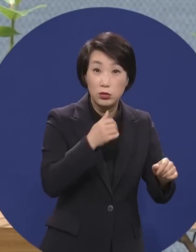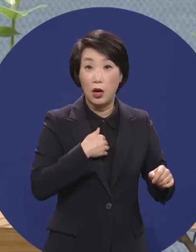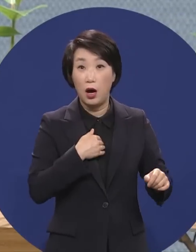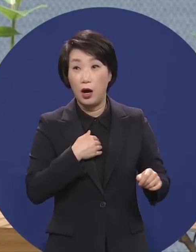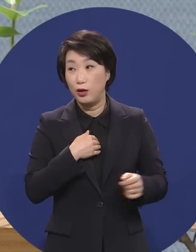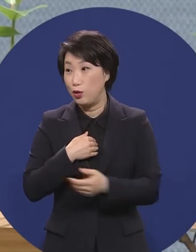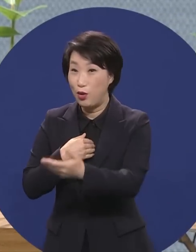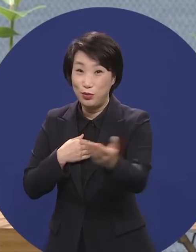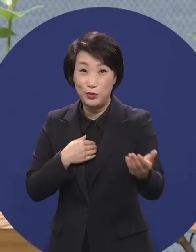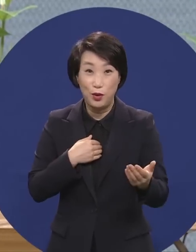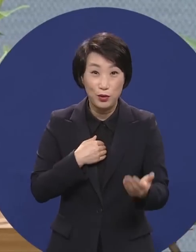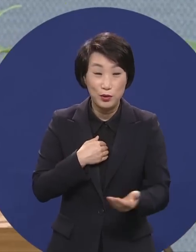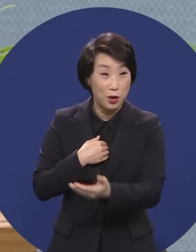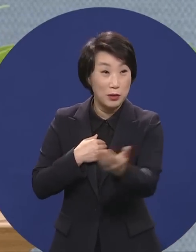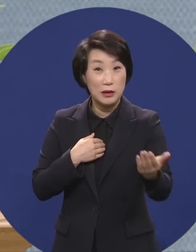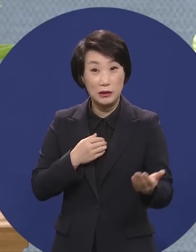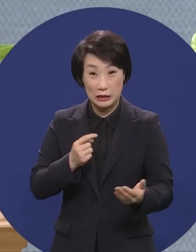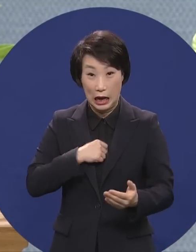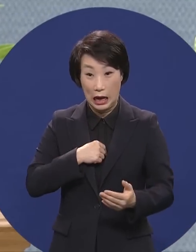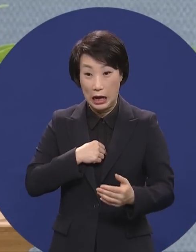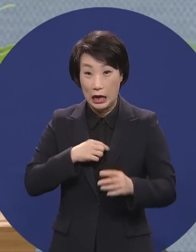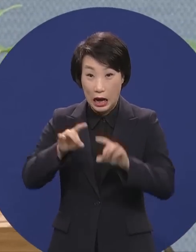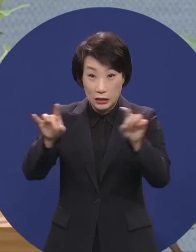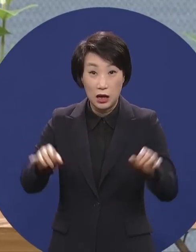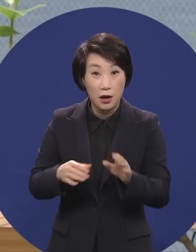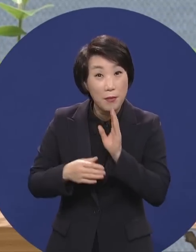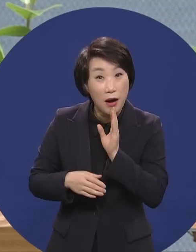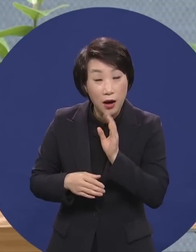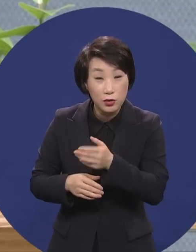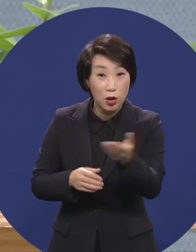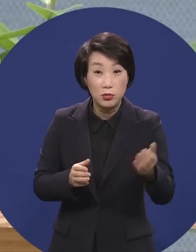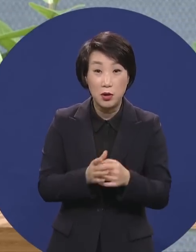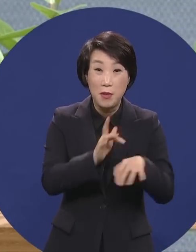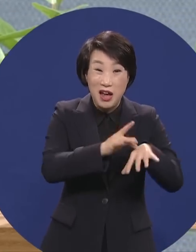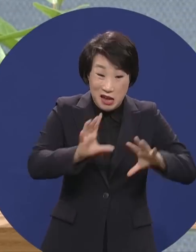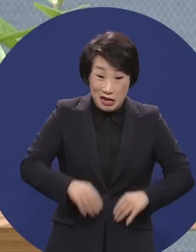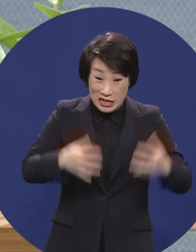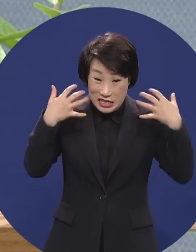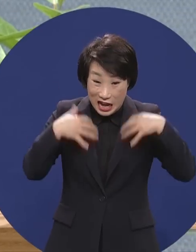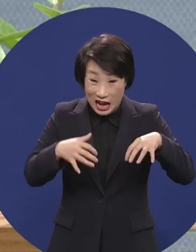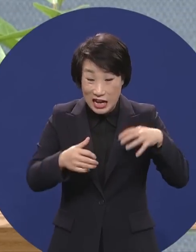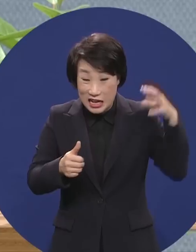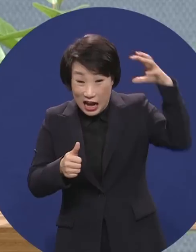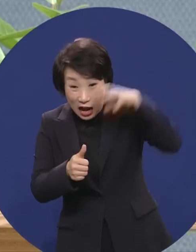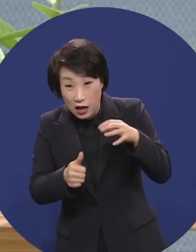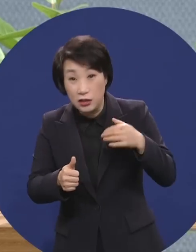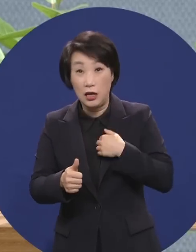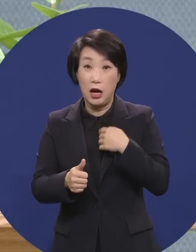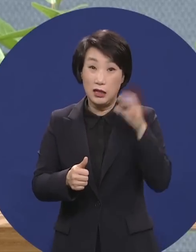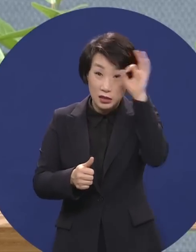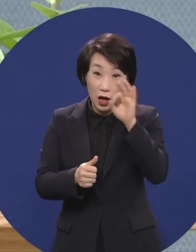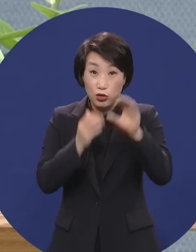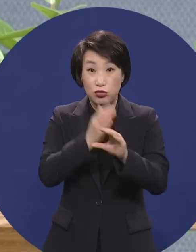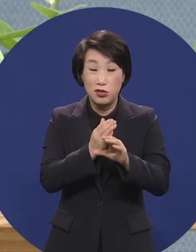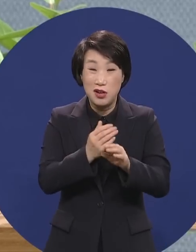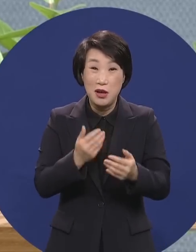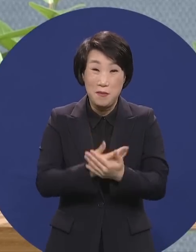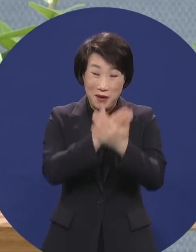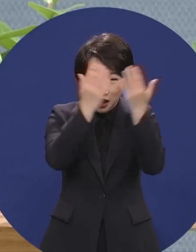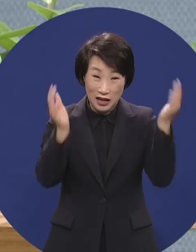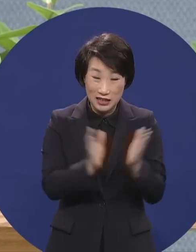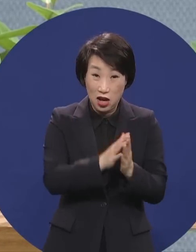그럼 여기는 나 아닌 사람이 있겠어? 마귀는 우는 사자같이 삼킬자를 찾고 광명한 천사같이도